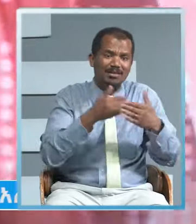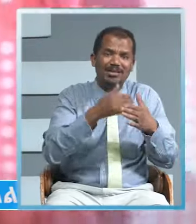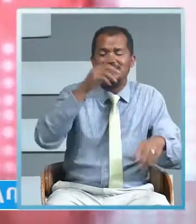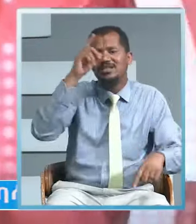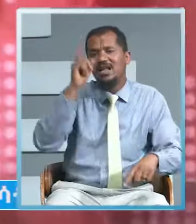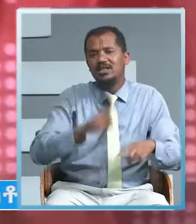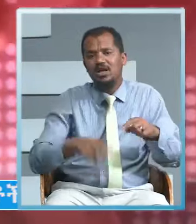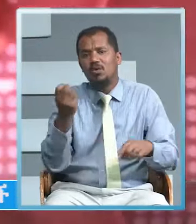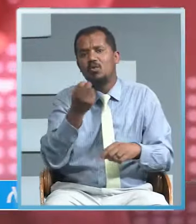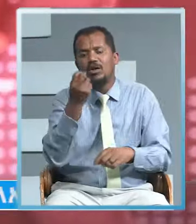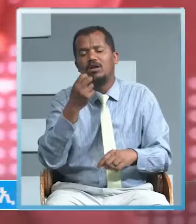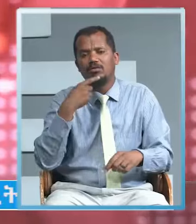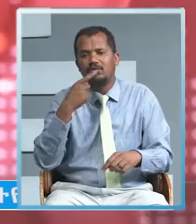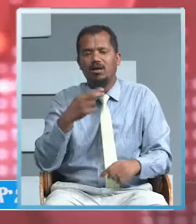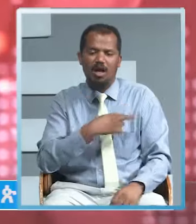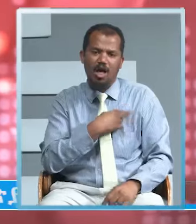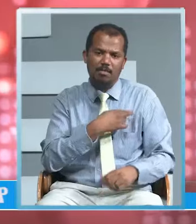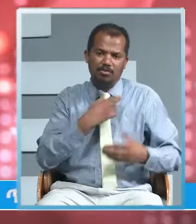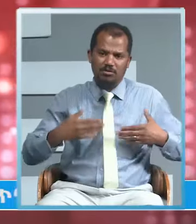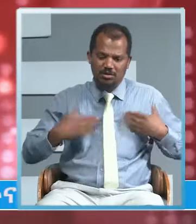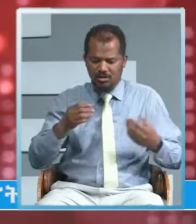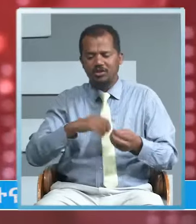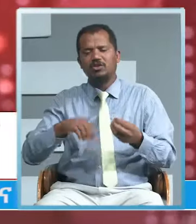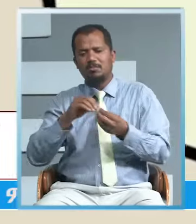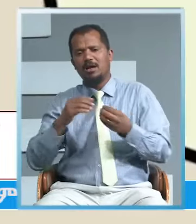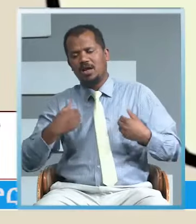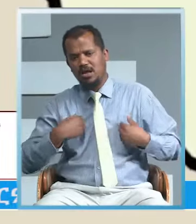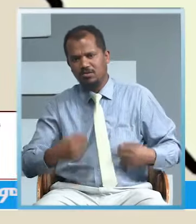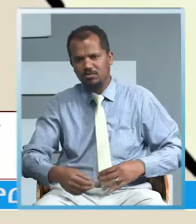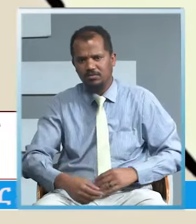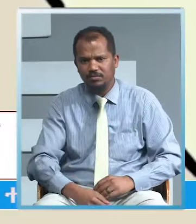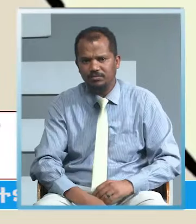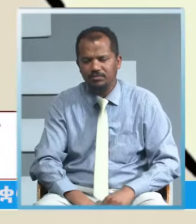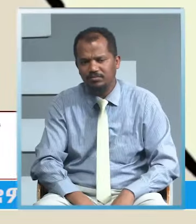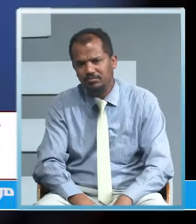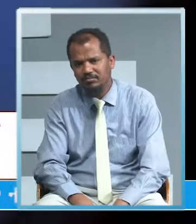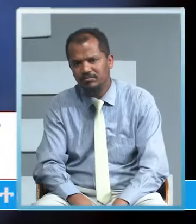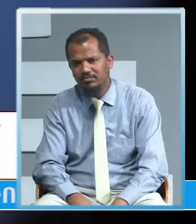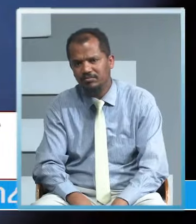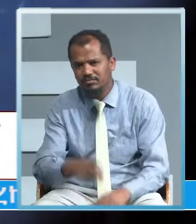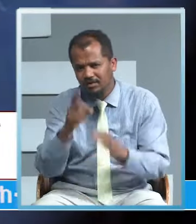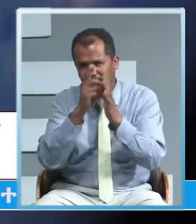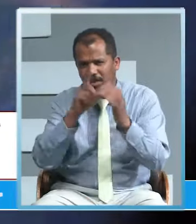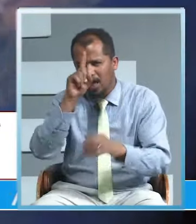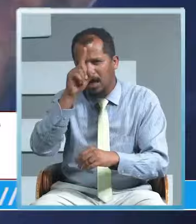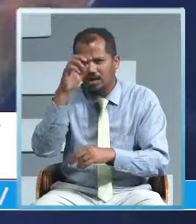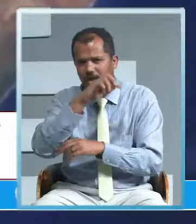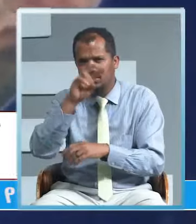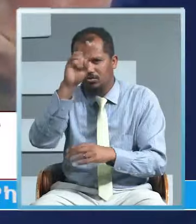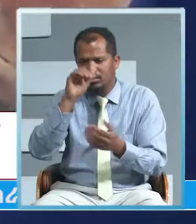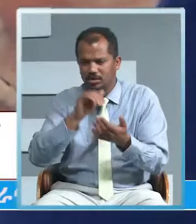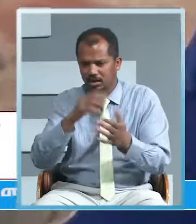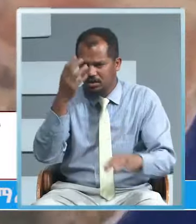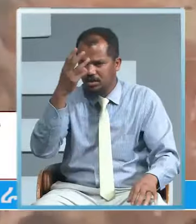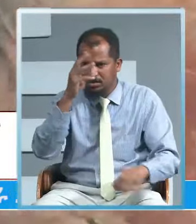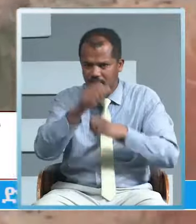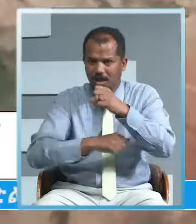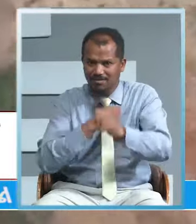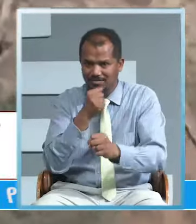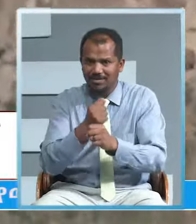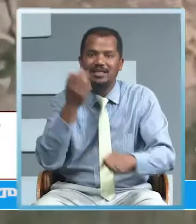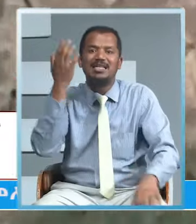እንዳልተቻለ ወረዳው ገልጿል። ሃይማኖት ደስታ ተጨማሪ ያለው የካቲት 1 ቀን 2016